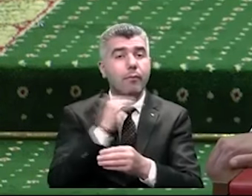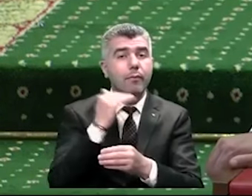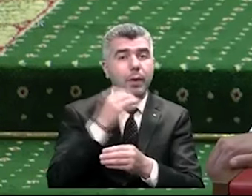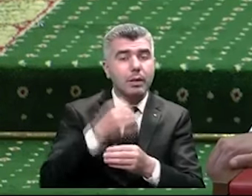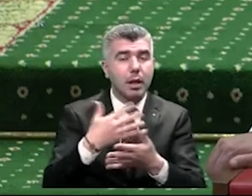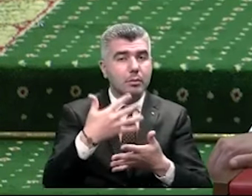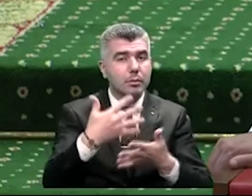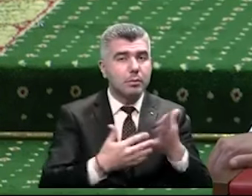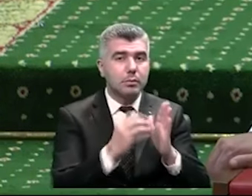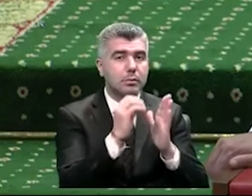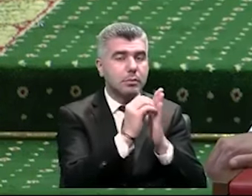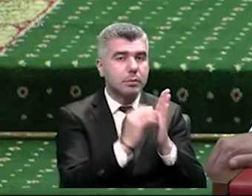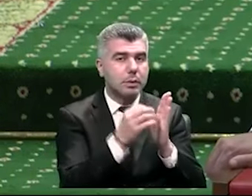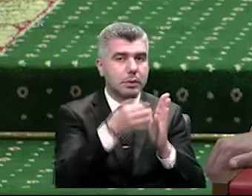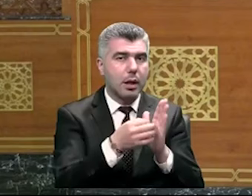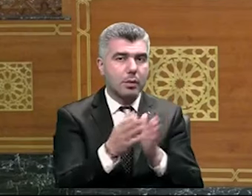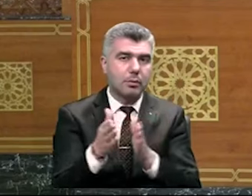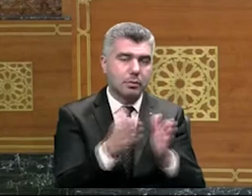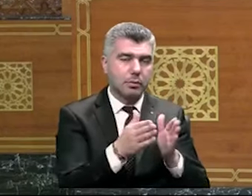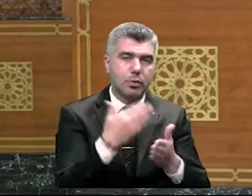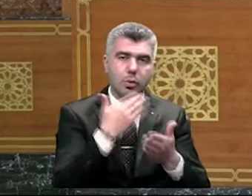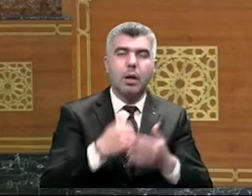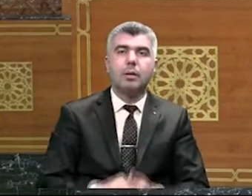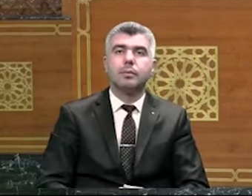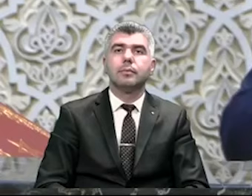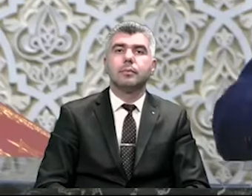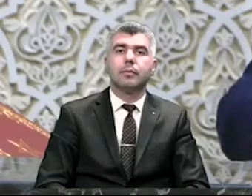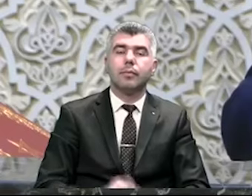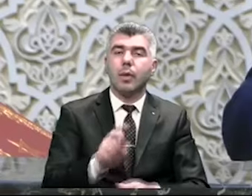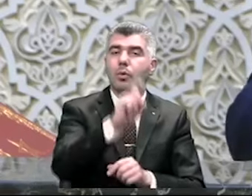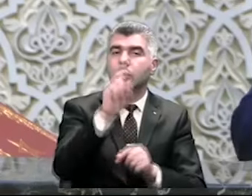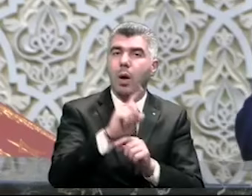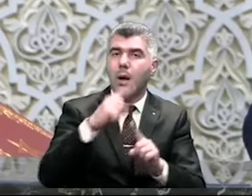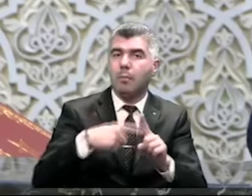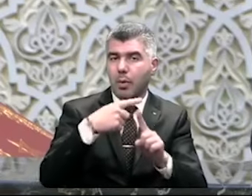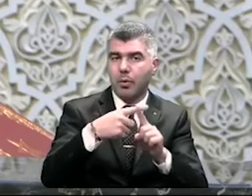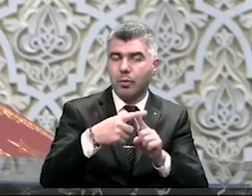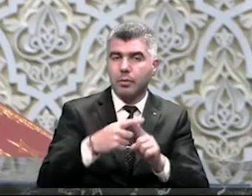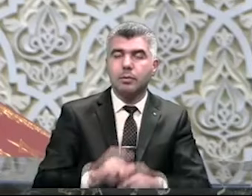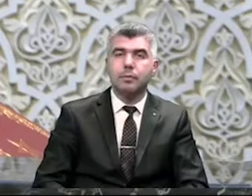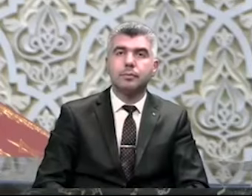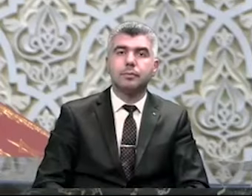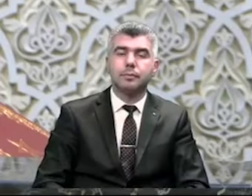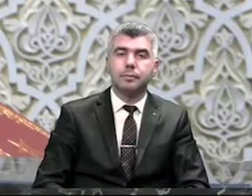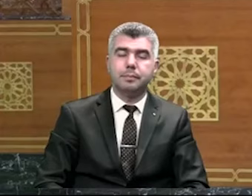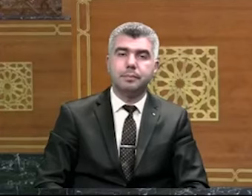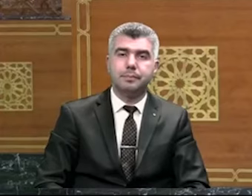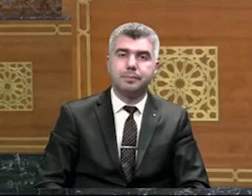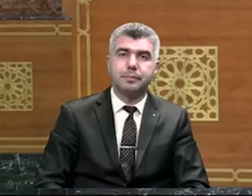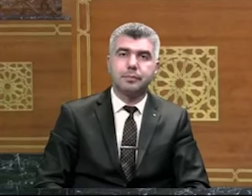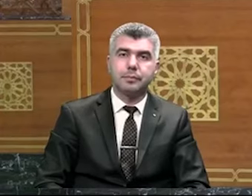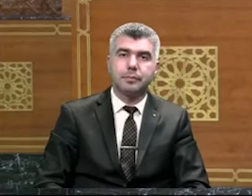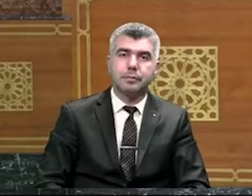المسطره المنظمه للتصفيه وشكرا السيد الوزير المحترم تعقيب الفريق المحترم تفضلوا سي